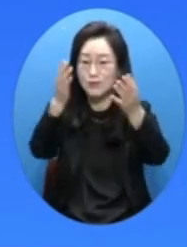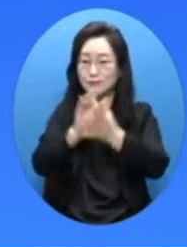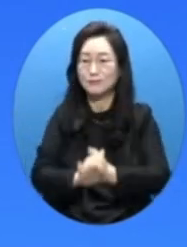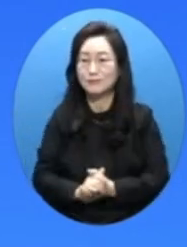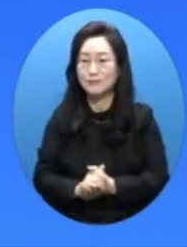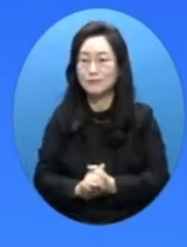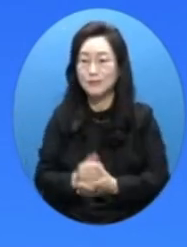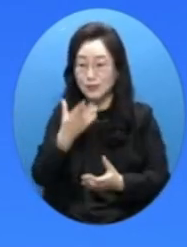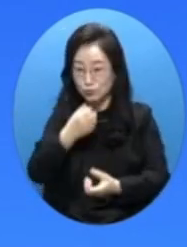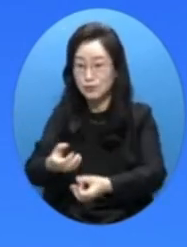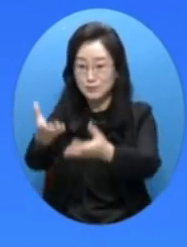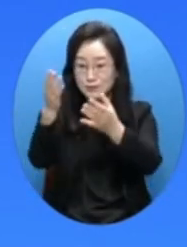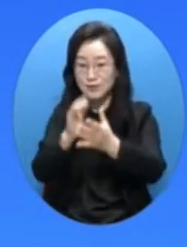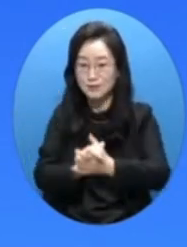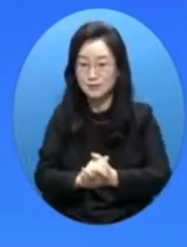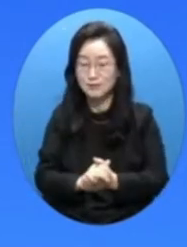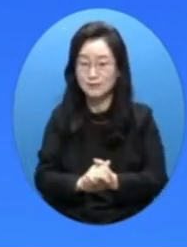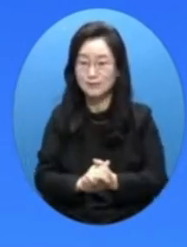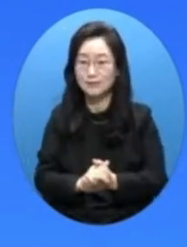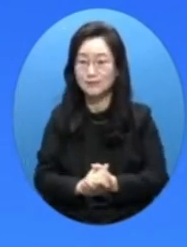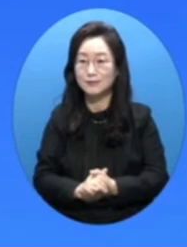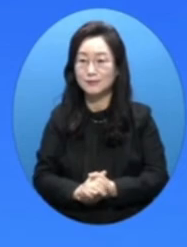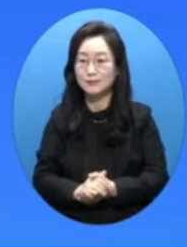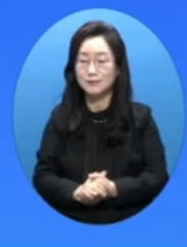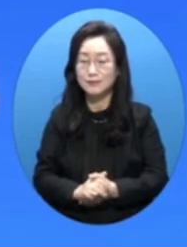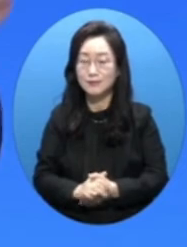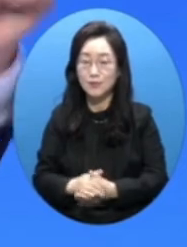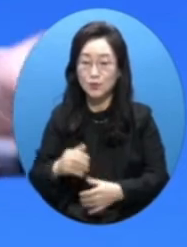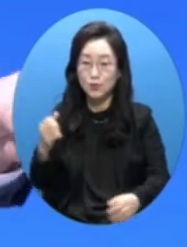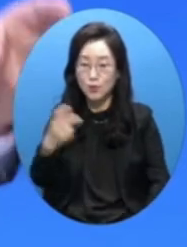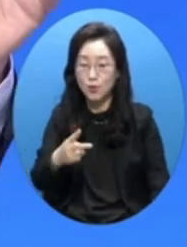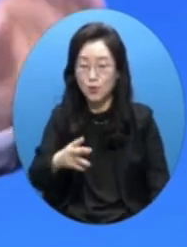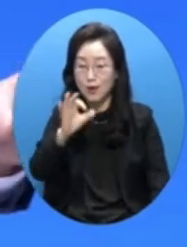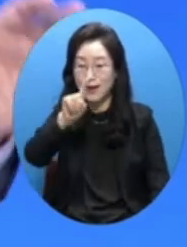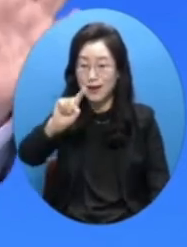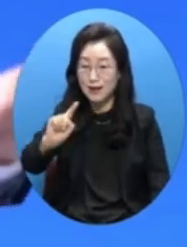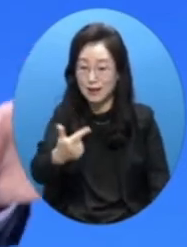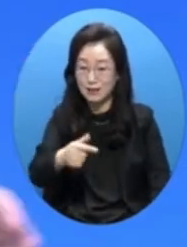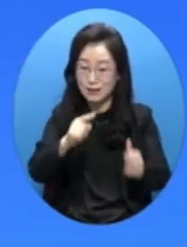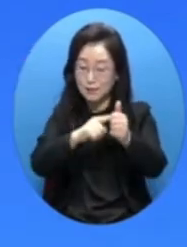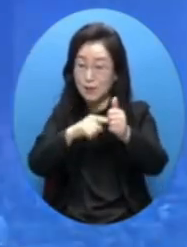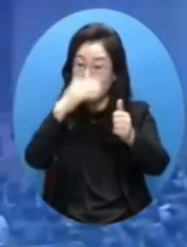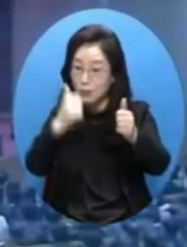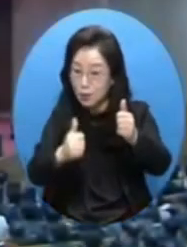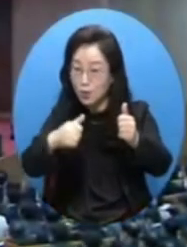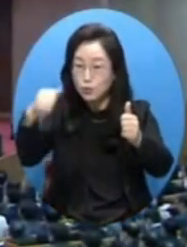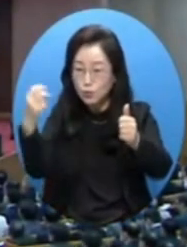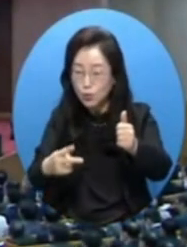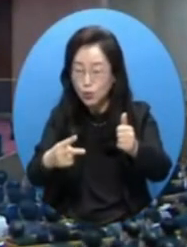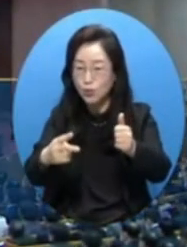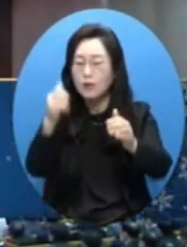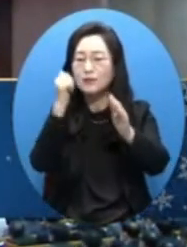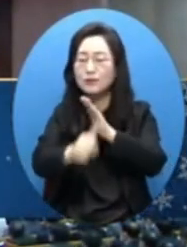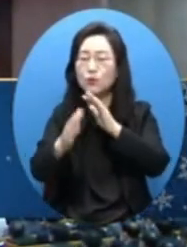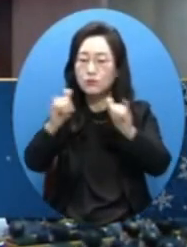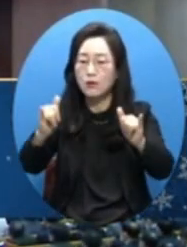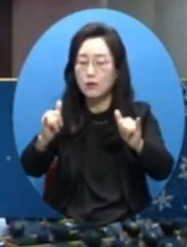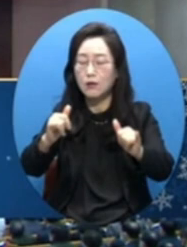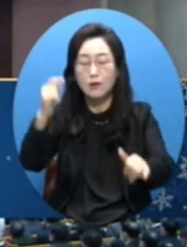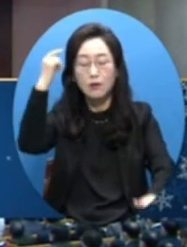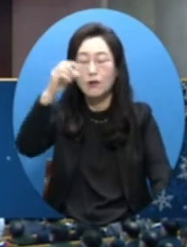축원합니다 축원합니다 나아가서 아가는 손에 범죄뿐 아니라 지도자의 방심이